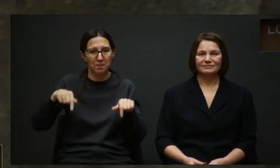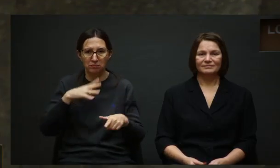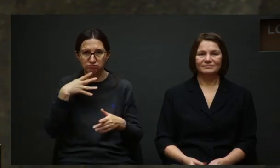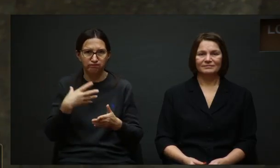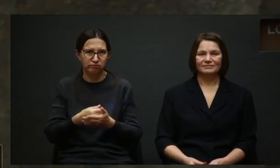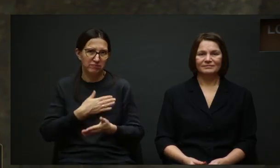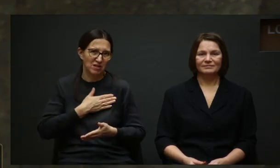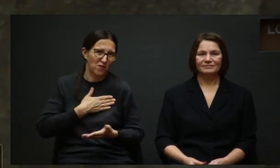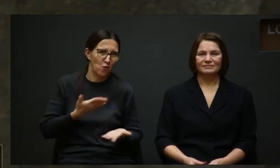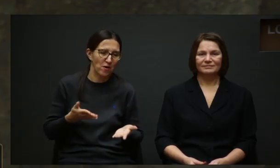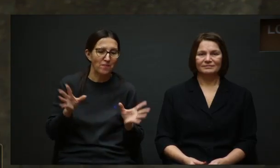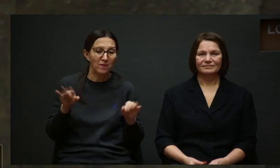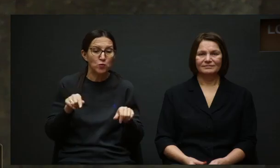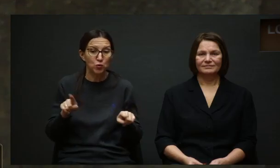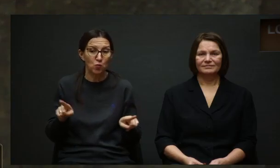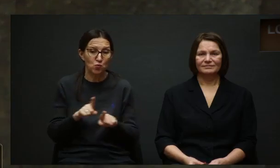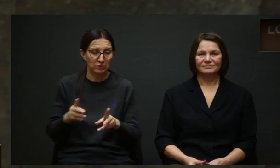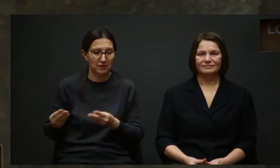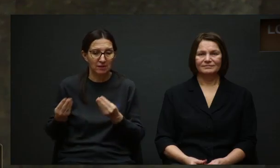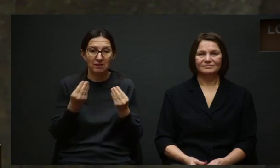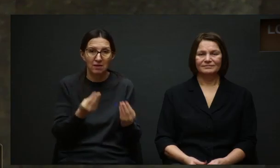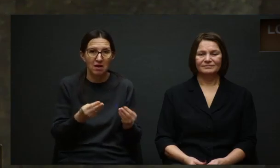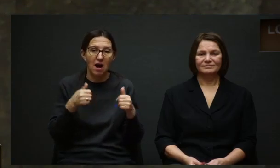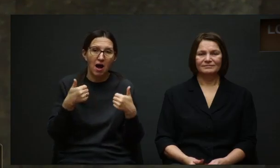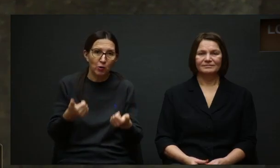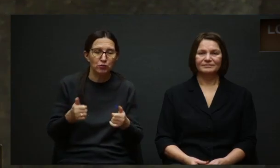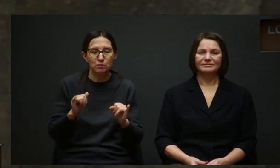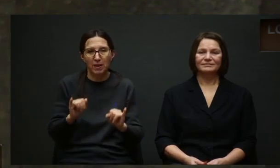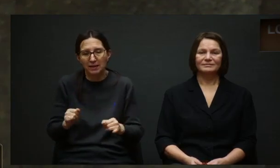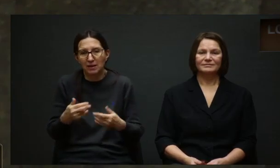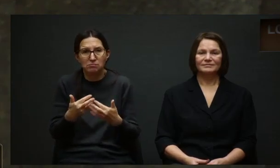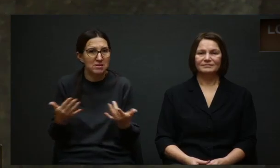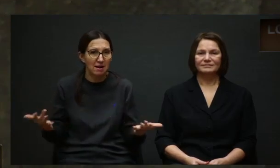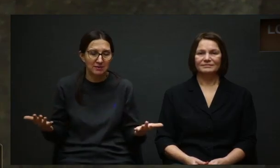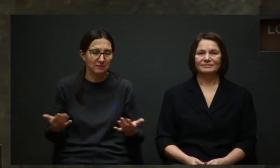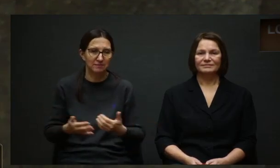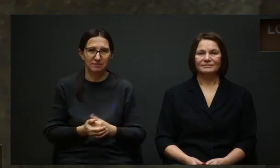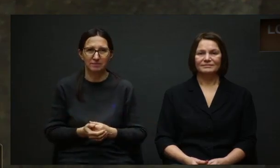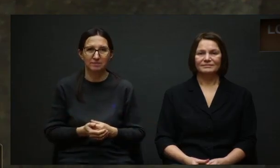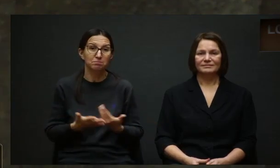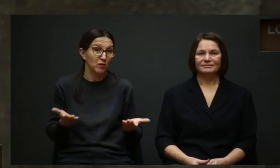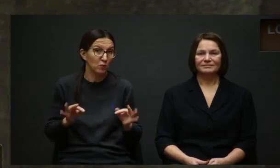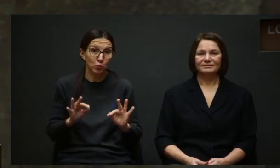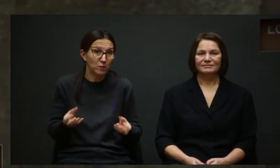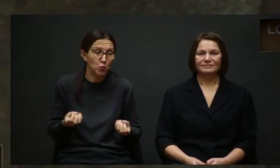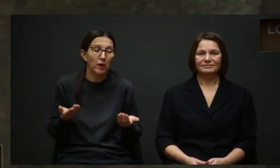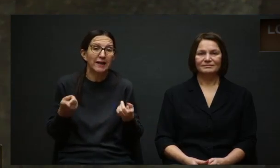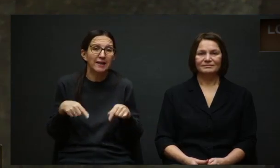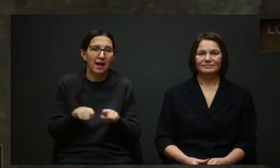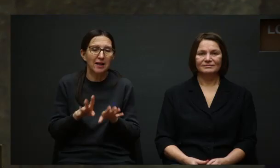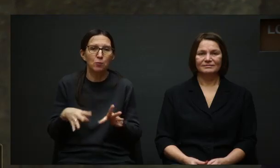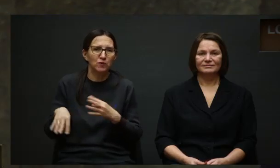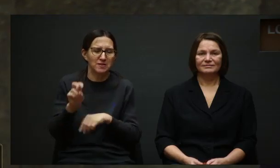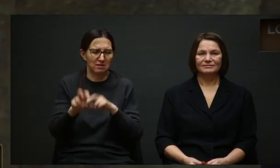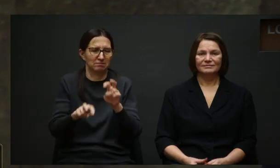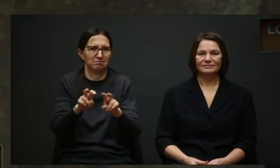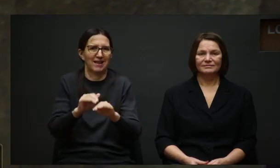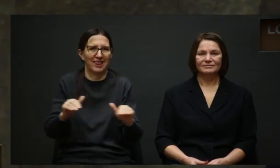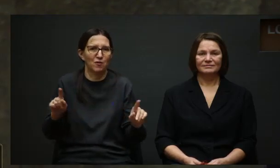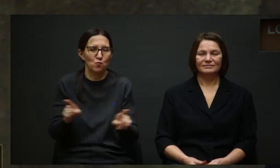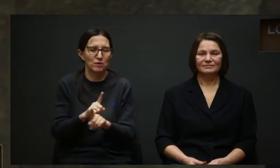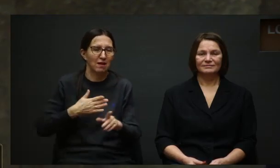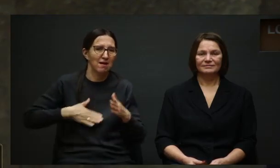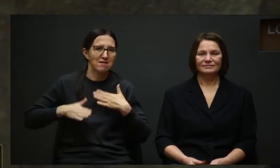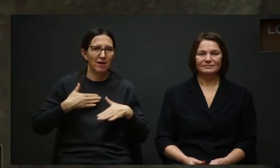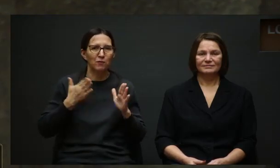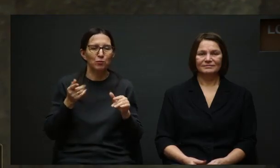своим, со всем тем, что музей несет, хорошим и плохим, разным. Вот и все. И тогда будут все ходить дети в музей и